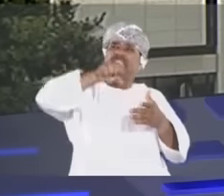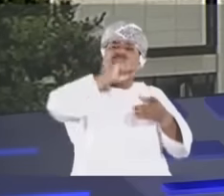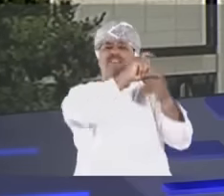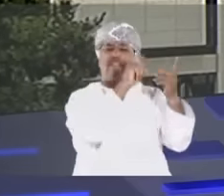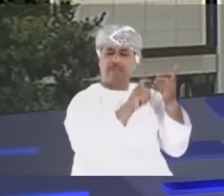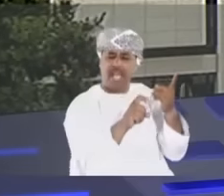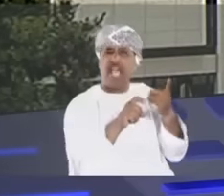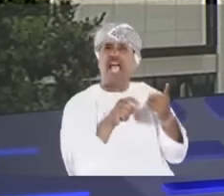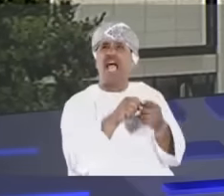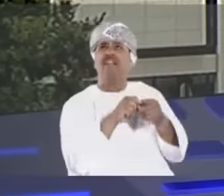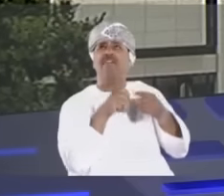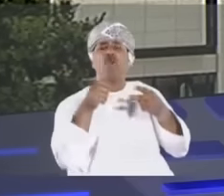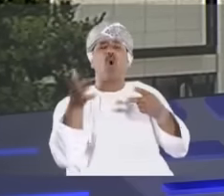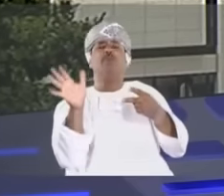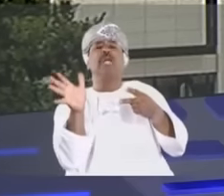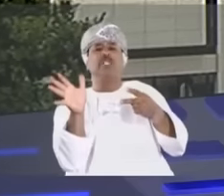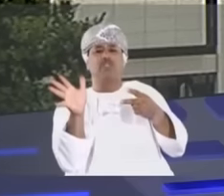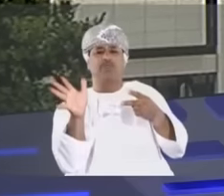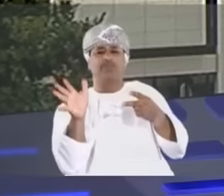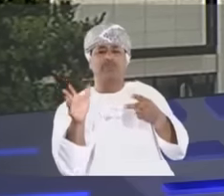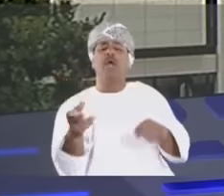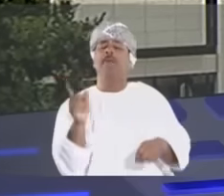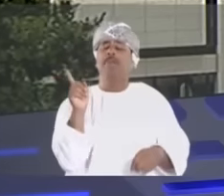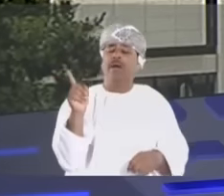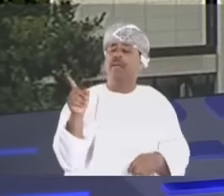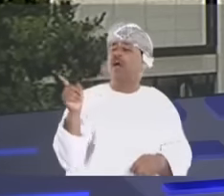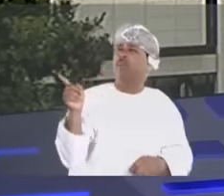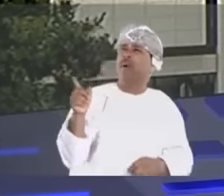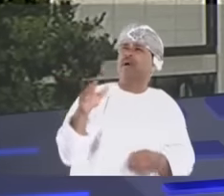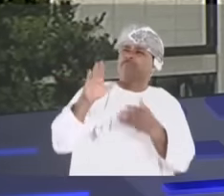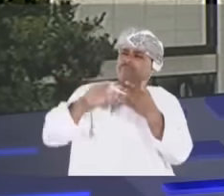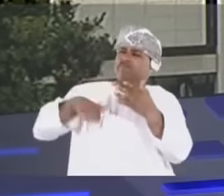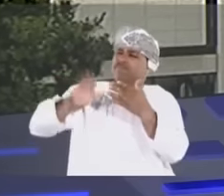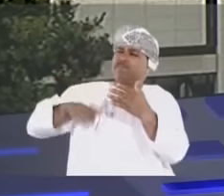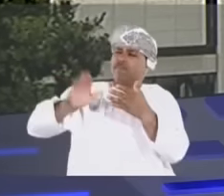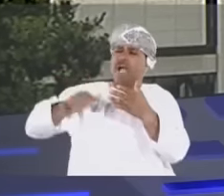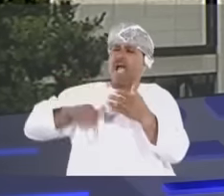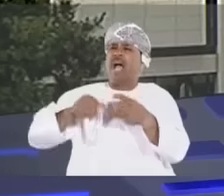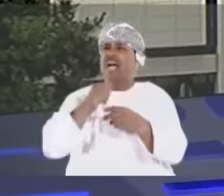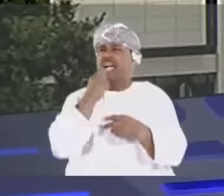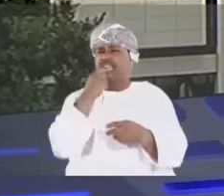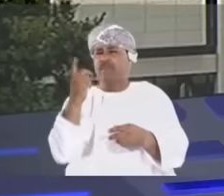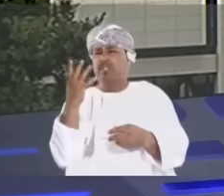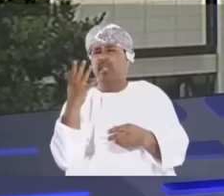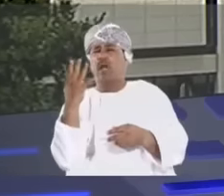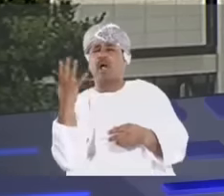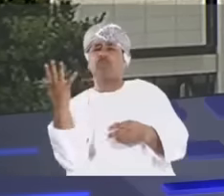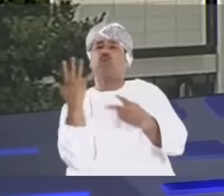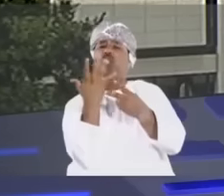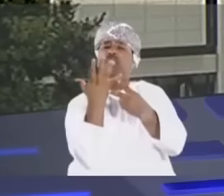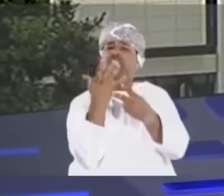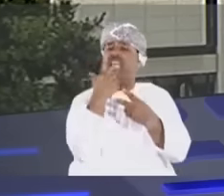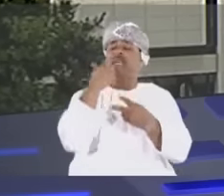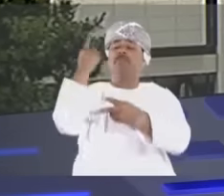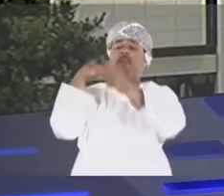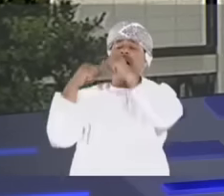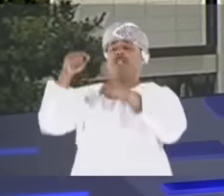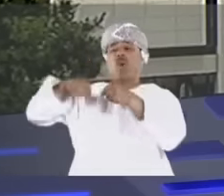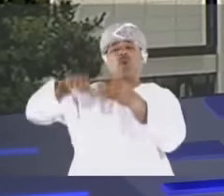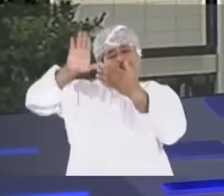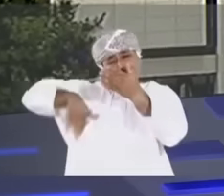6.9% في عام 2015 ليسجل أقل وتيرة له منذ 25 عاما.